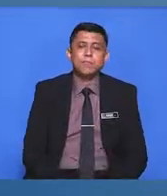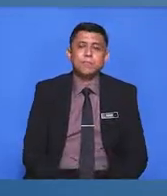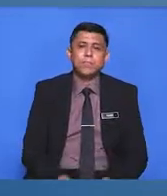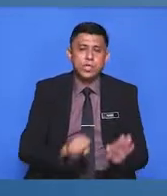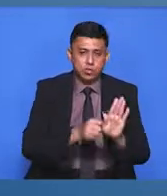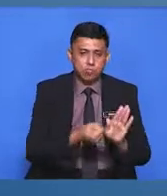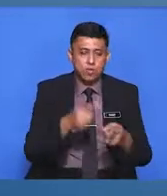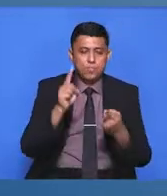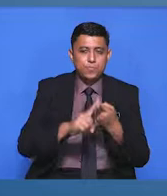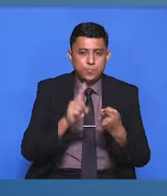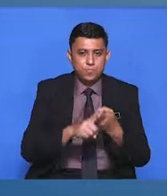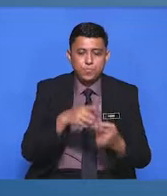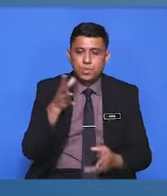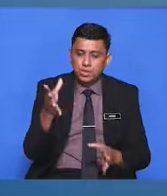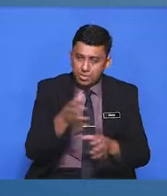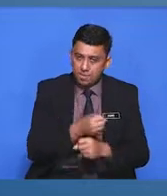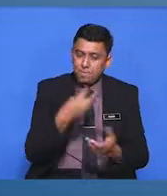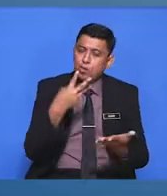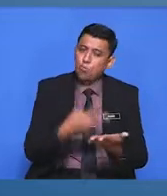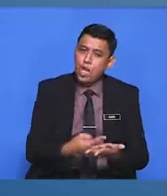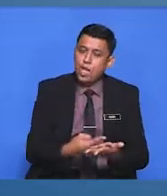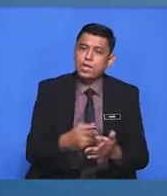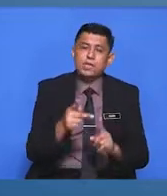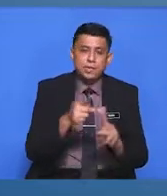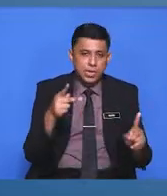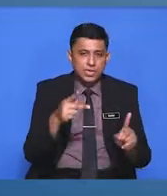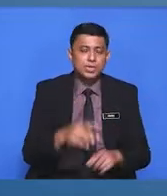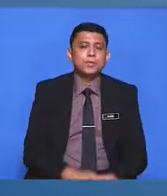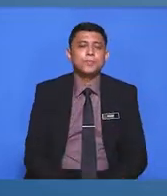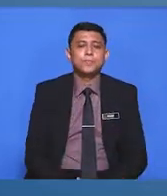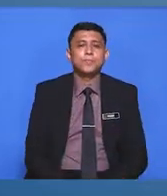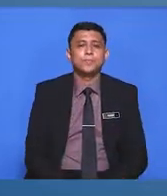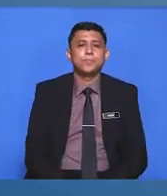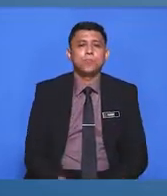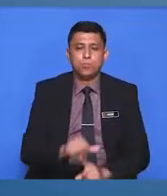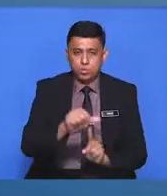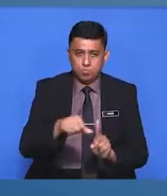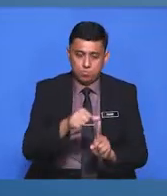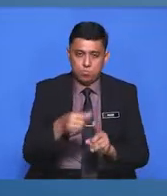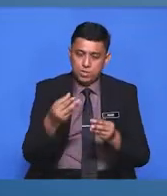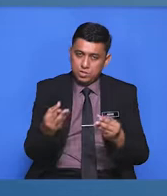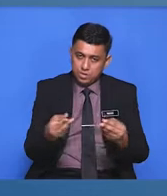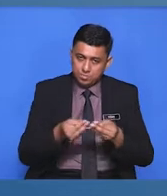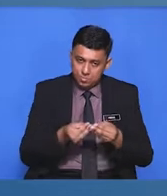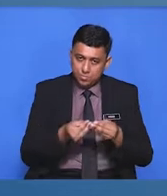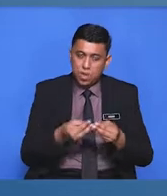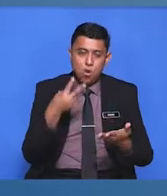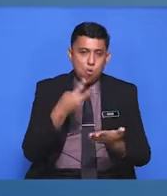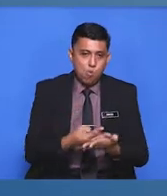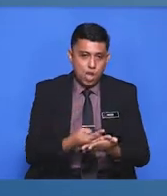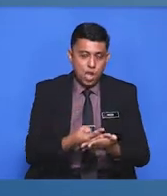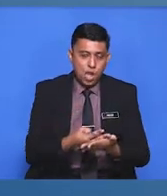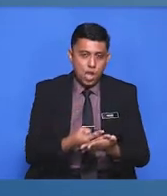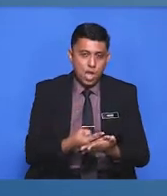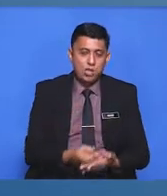Sumber pertama yang kamu boleh mendapatkan wang adalah apabila kamu menerima wang saku